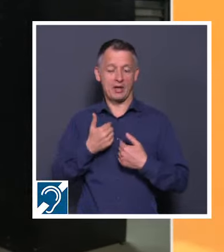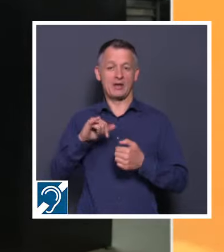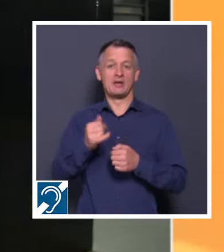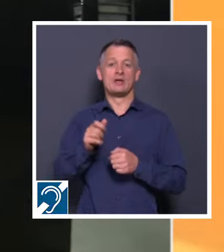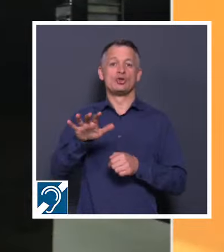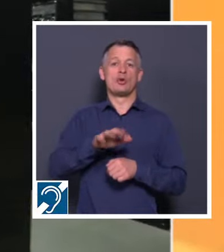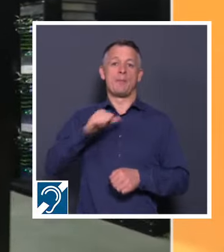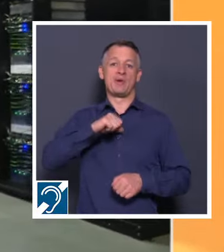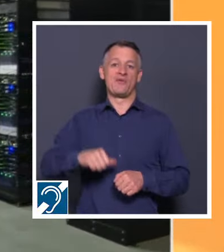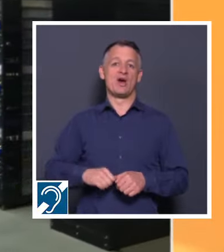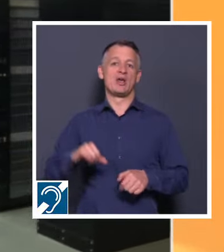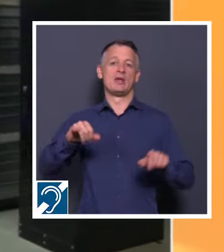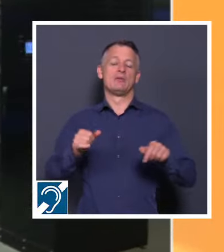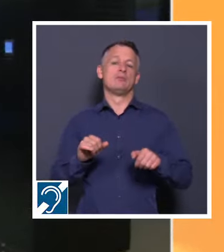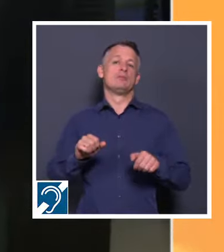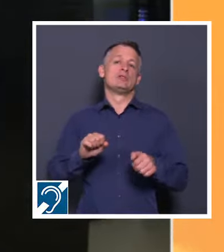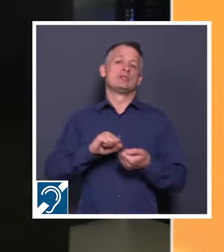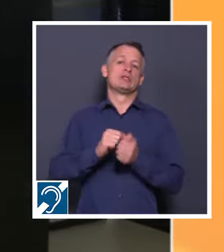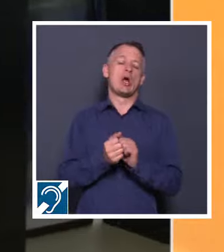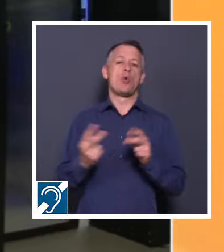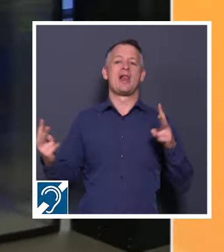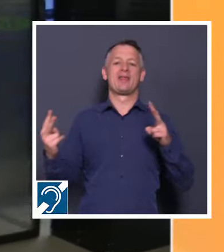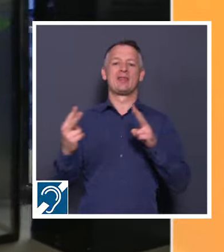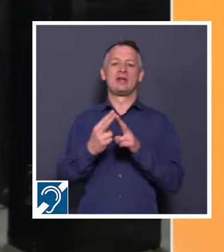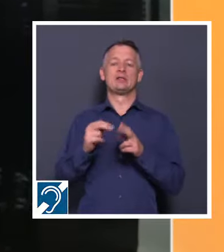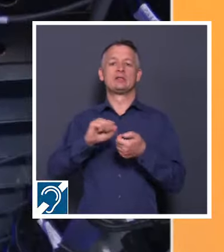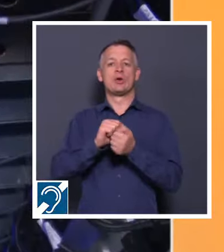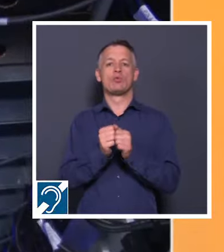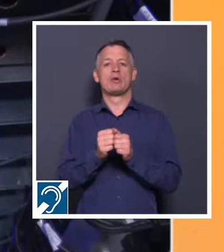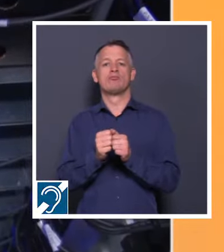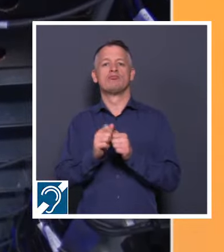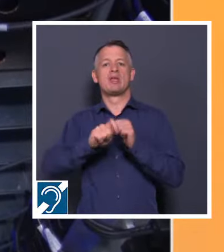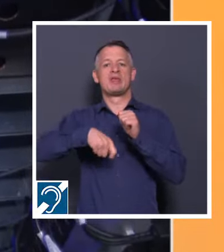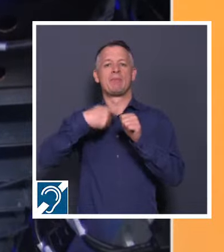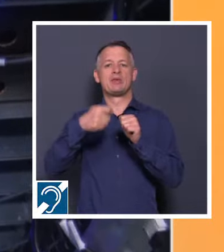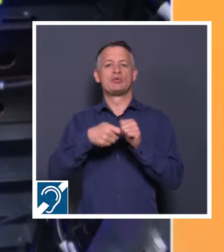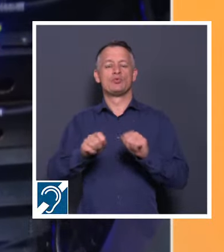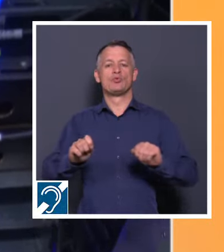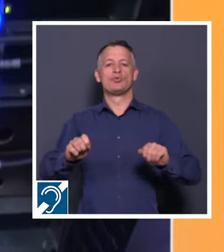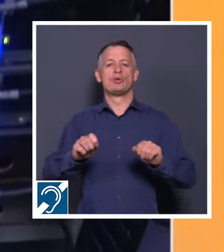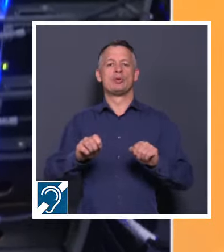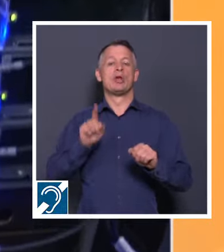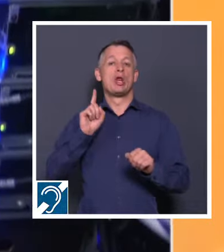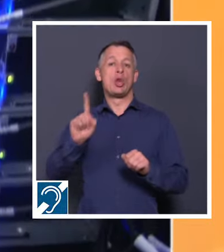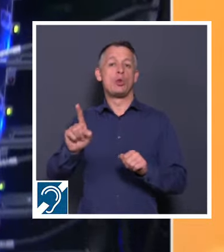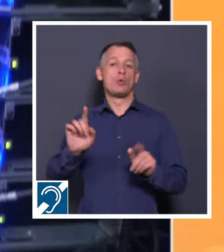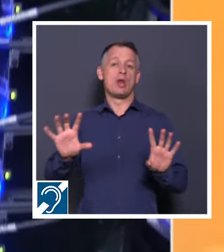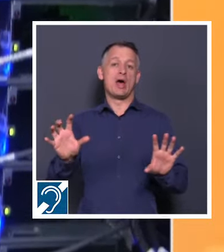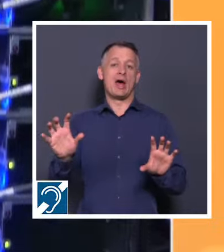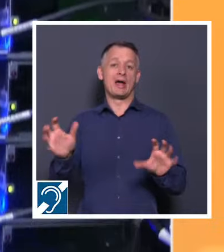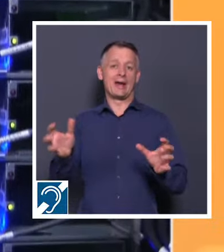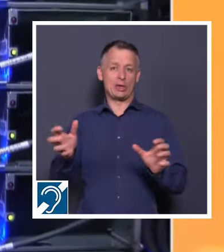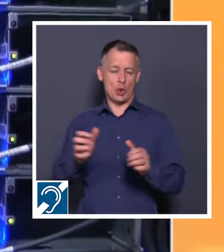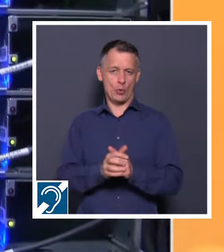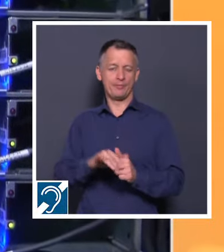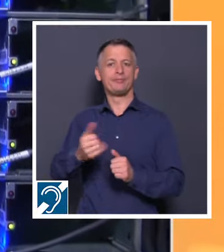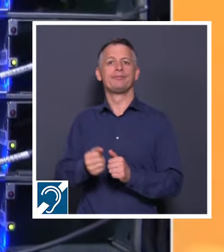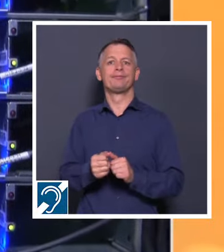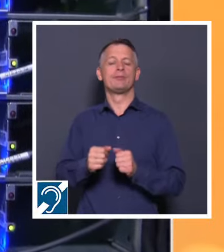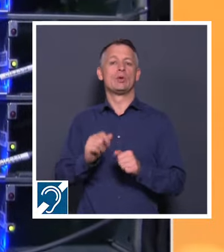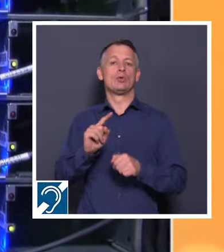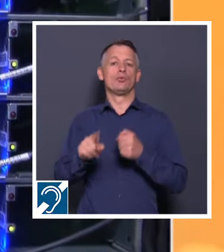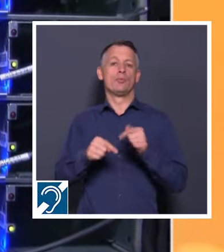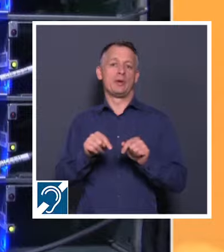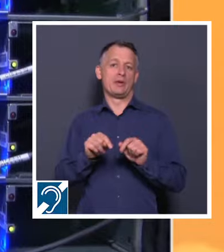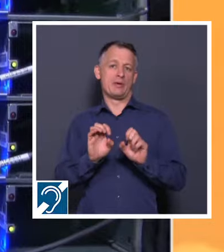la evenimente, cât și la emisiunile mele de la radio. Și în baza informațiilor pe care le am, le-am găsit și